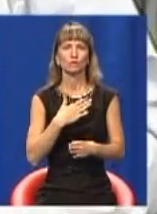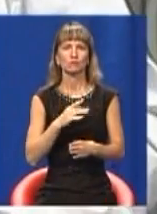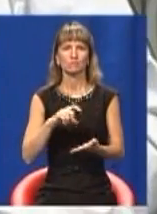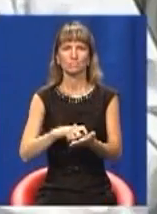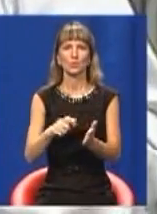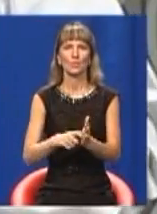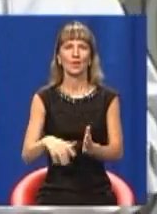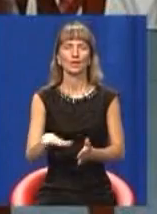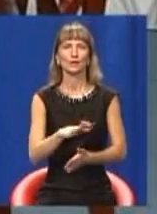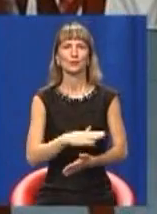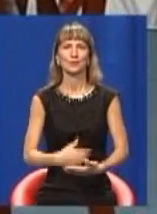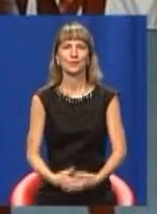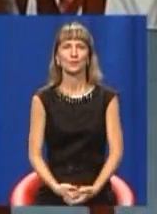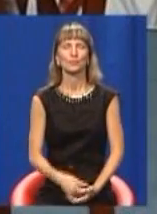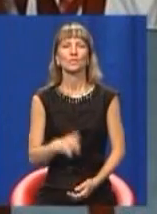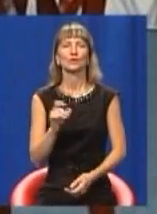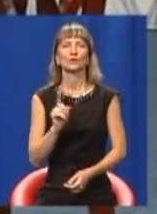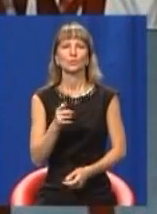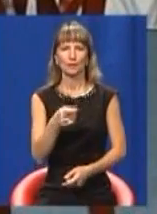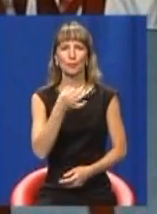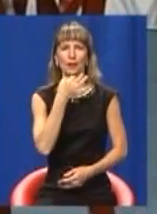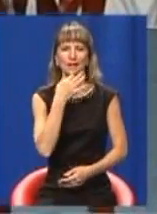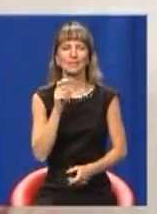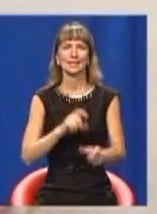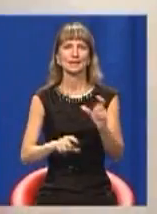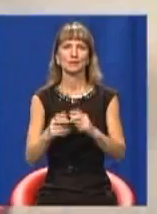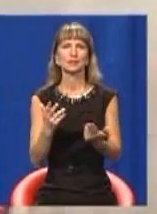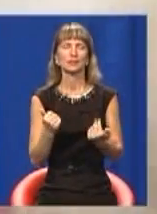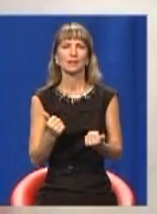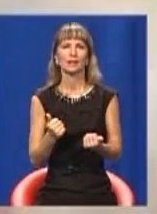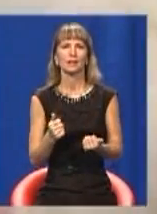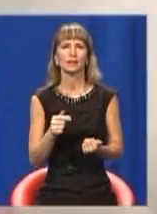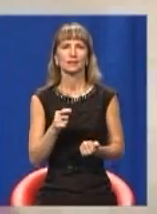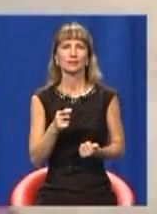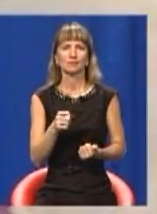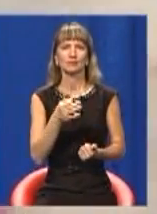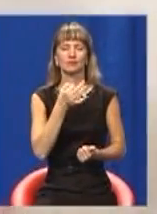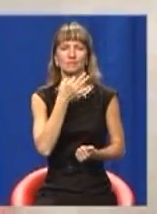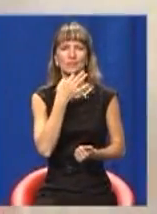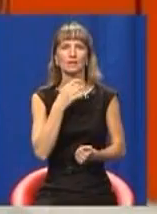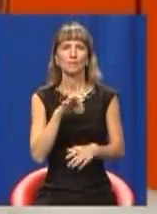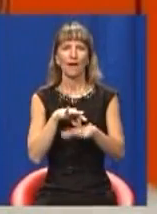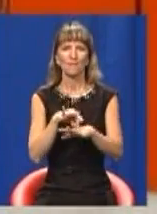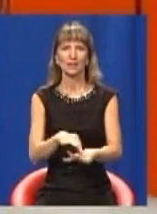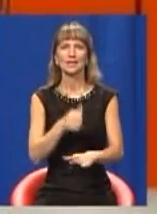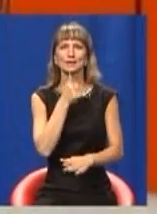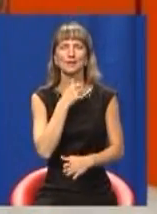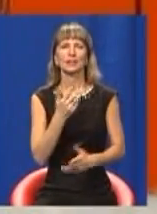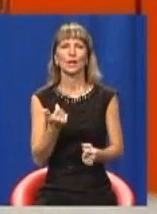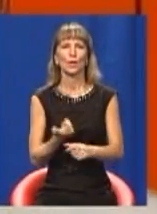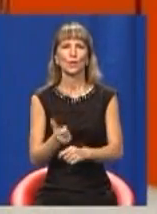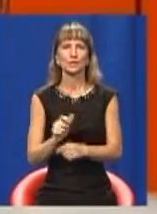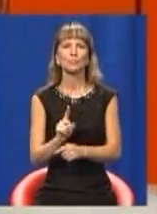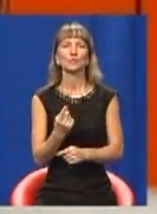аудиторию. Ну что, тебе понравилось химичить? Да. Тебе понравилось проводить эксперименты? Очень. А